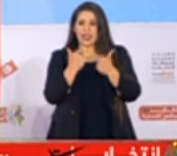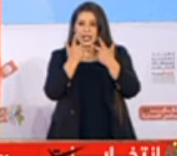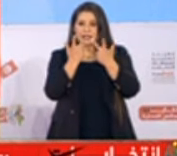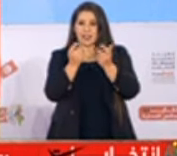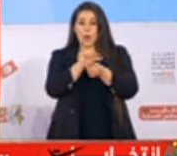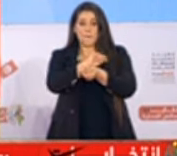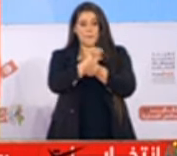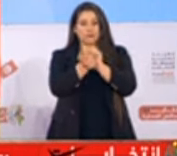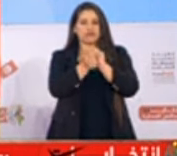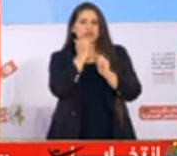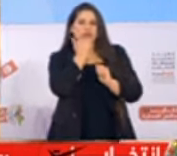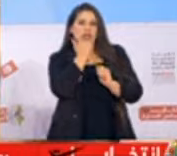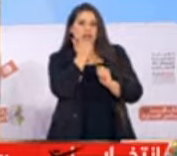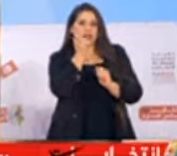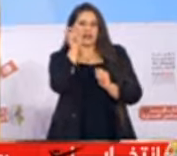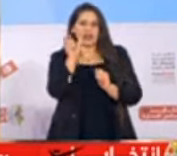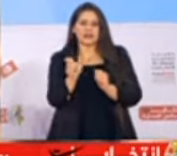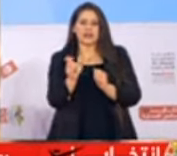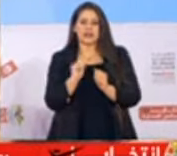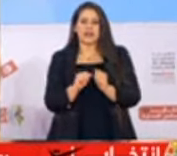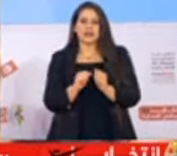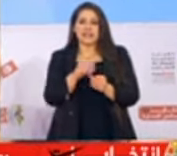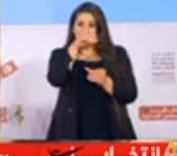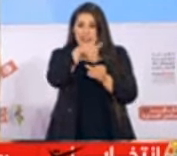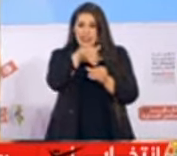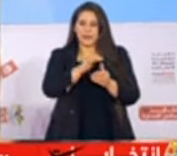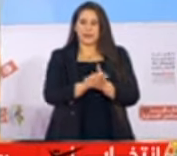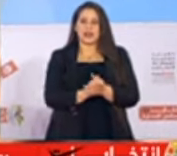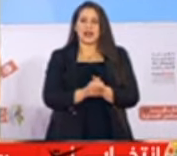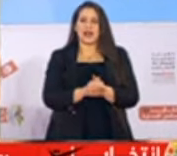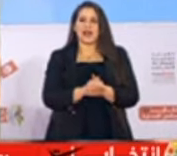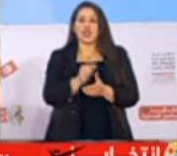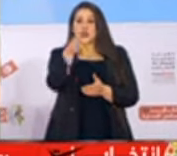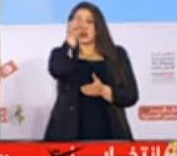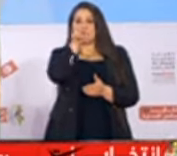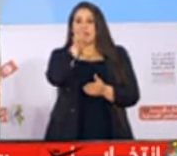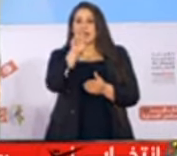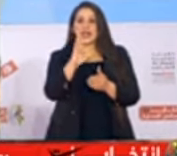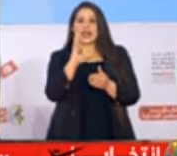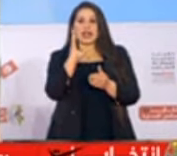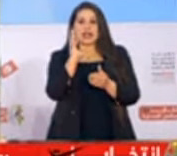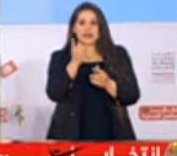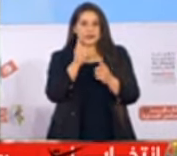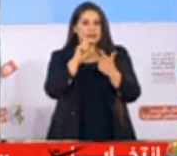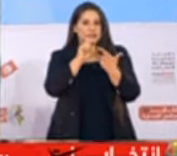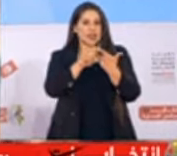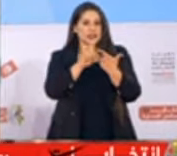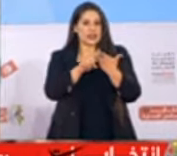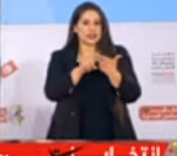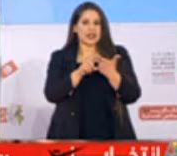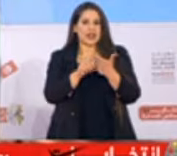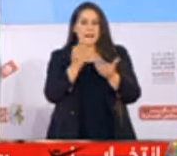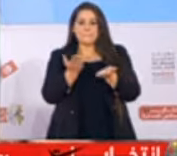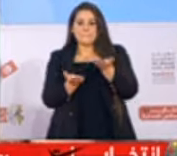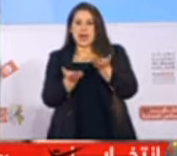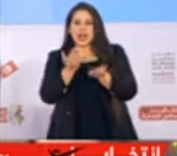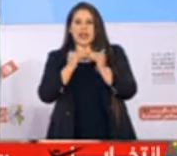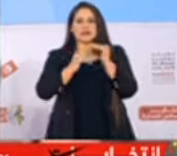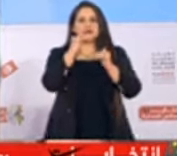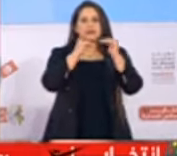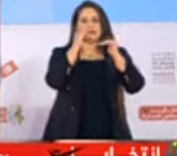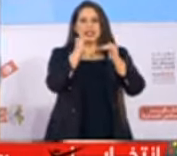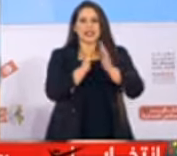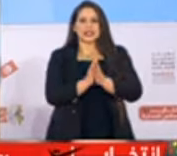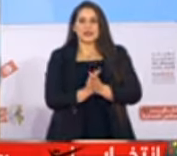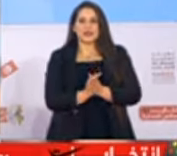انتخابية ترتقي إلى جرائم انتخابية؟ السؤال الثاني، هل هناك مرحلة تقييمية لما بعد الانتخابات خاصة في